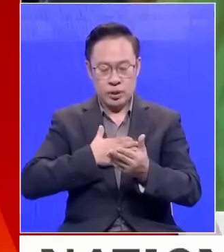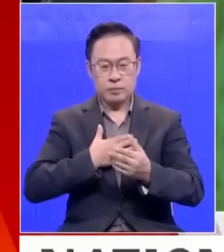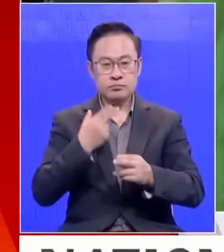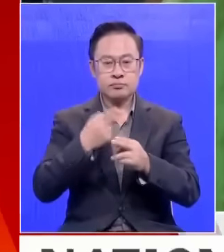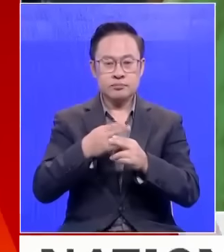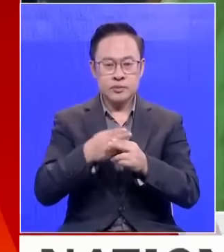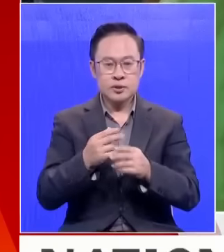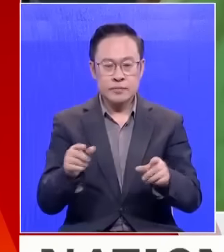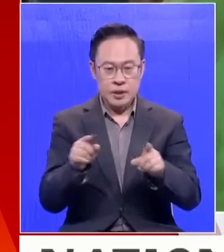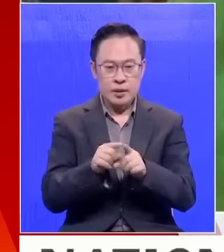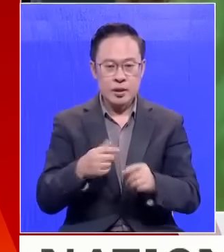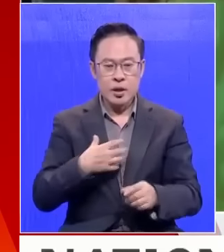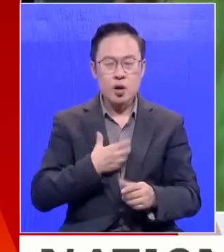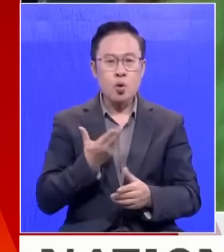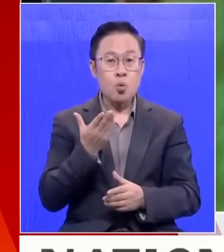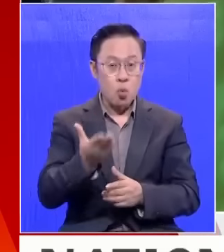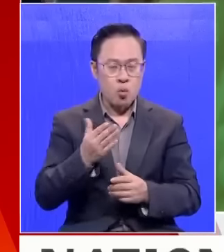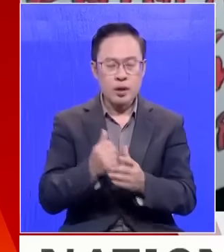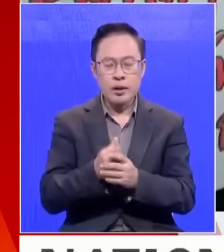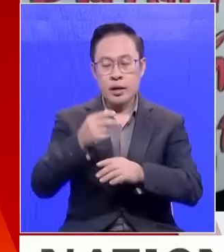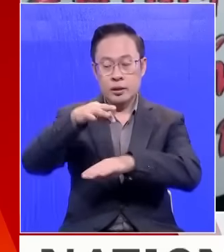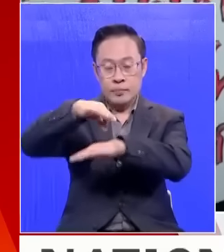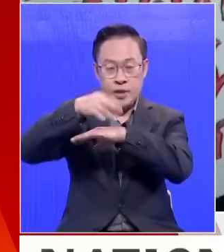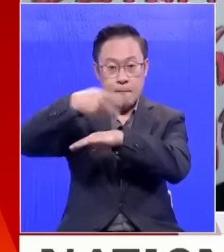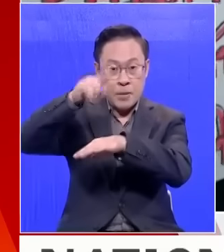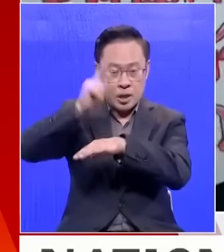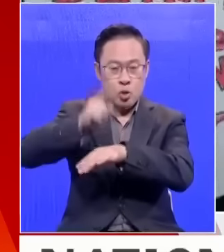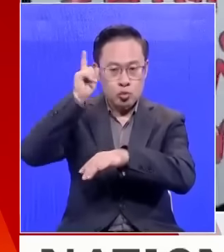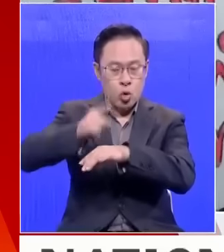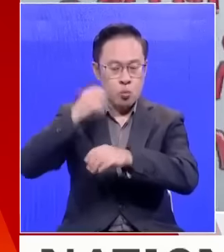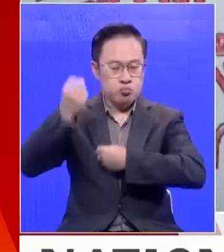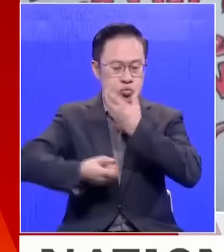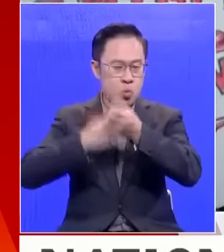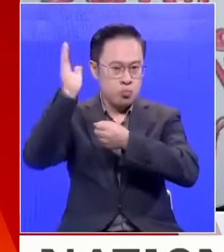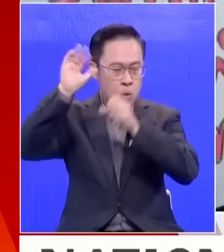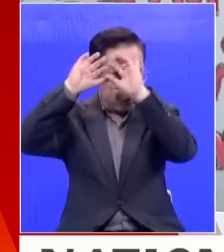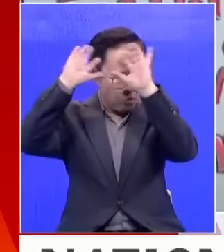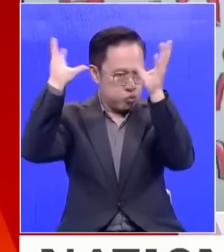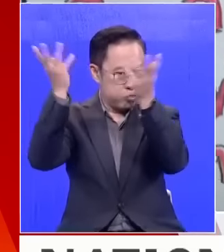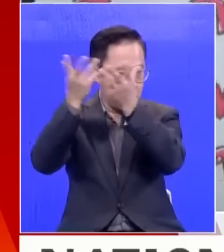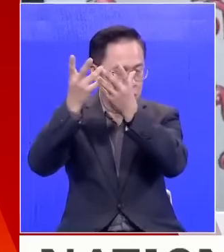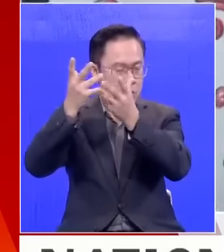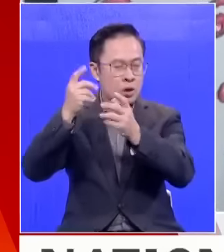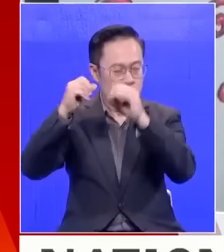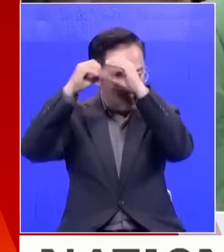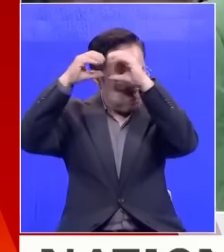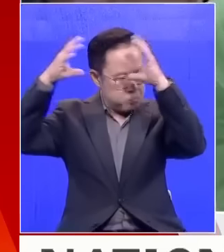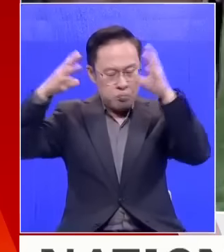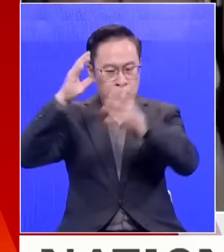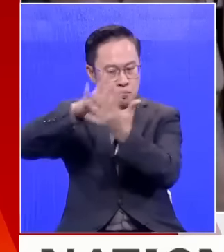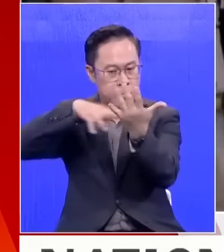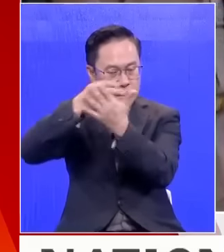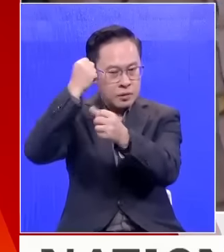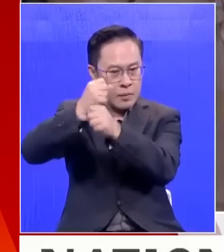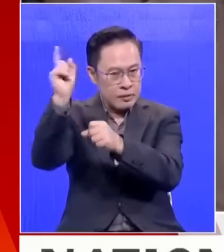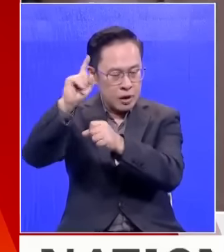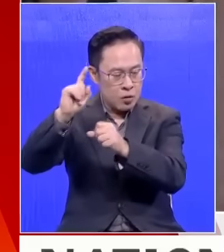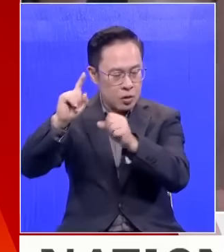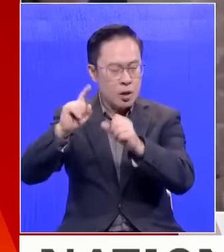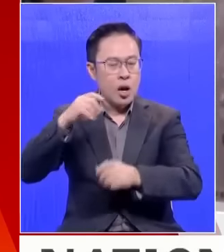แสดงวิสัยทัศน์เพราะว่าจะได้ทำให้ประชาชนนั้นได้เห็นว่าประธานวุฒิสภานั้นจะสามารถทำอะไรให้กับประชาชน